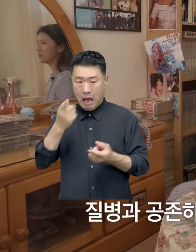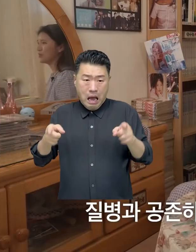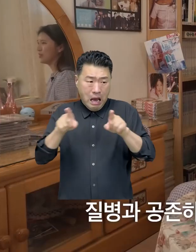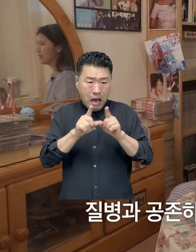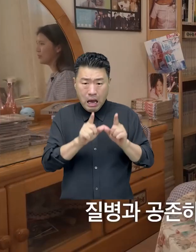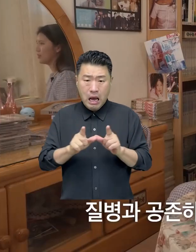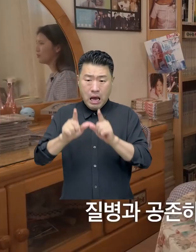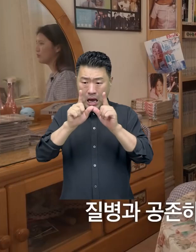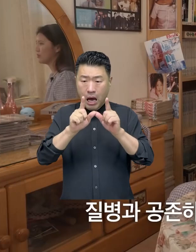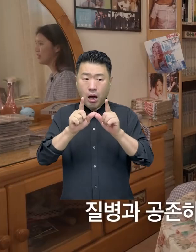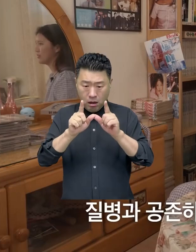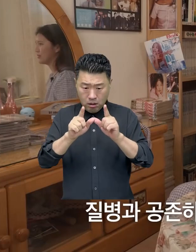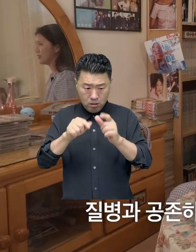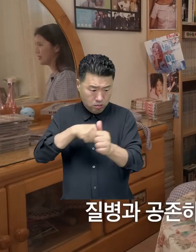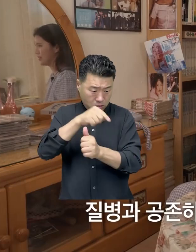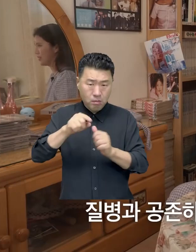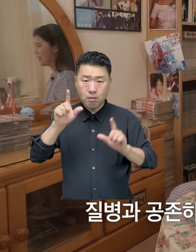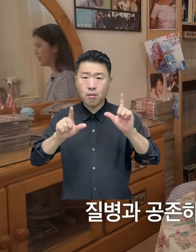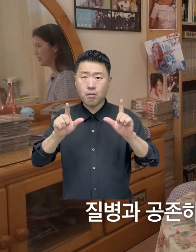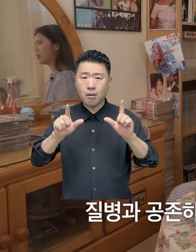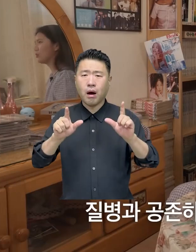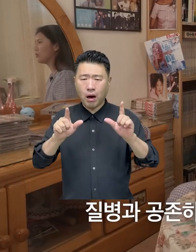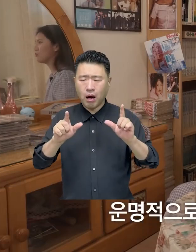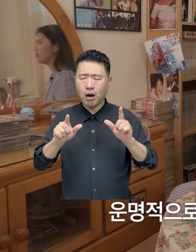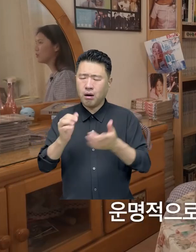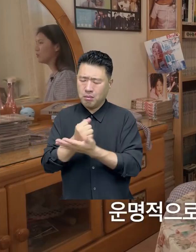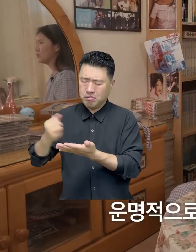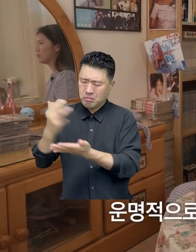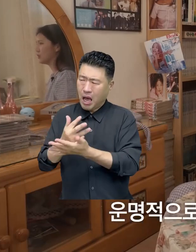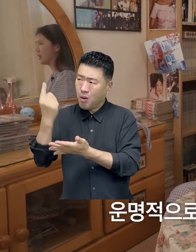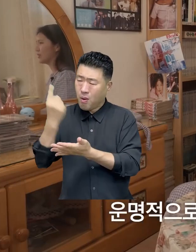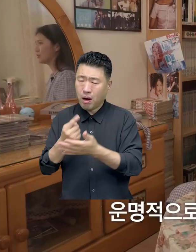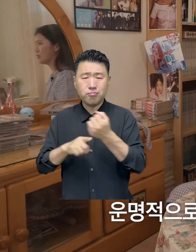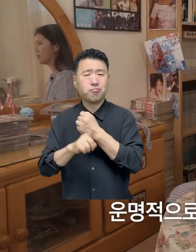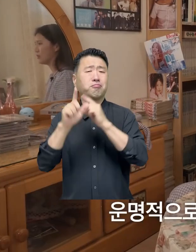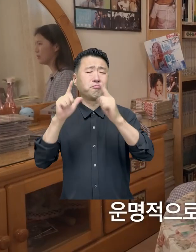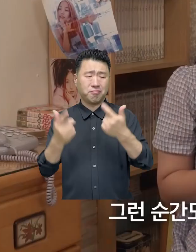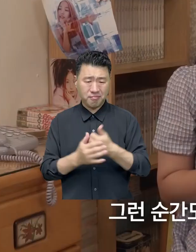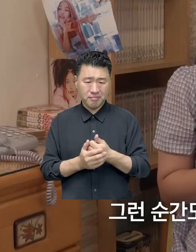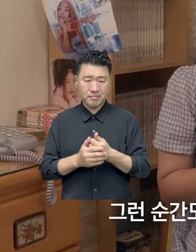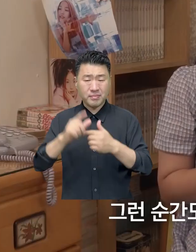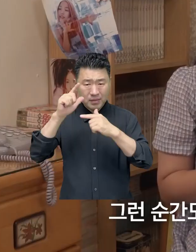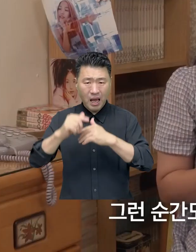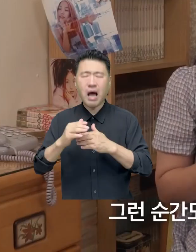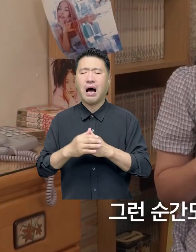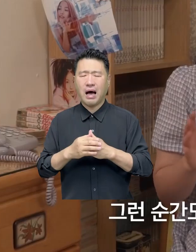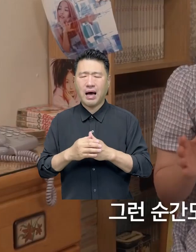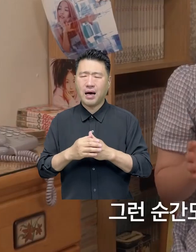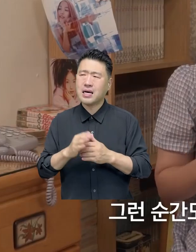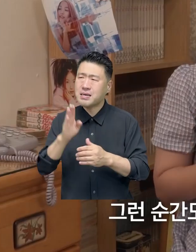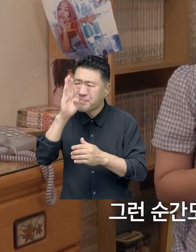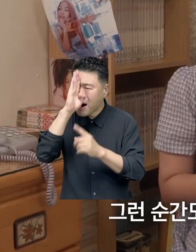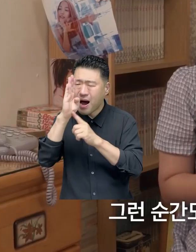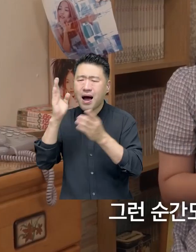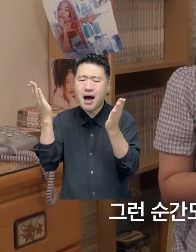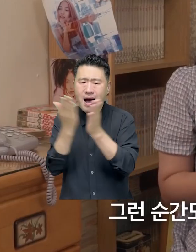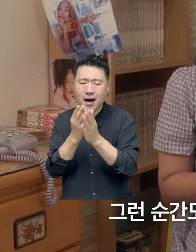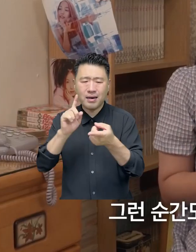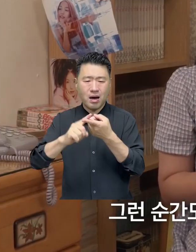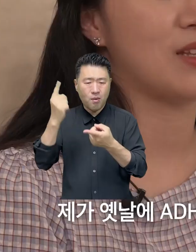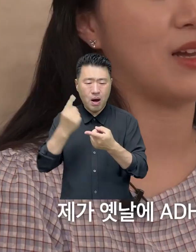질병과 공존하게 되는 순간 같은 게 생각보다 운명적으로 오진 않았던 것 같아요. 그런 순간도 좀